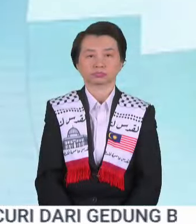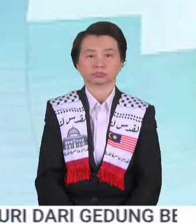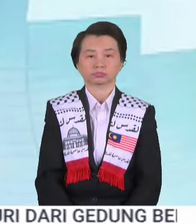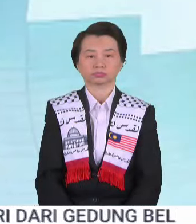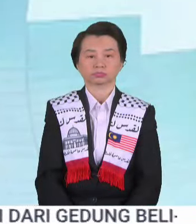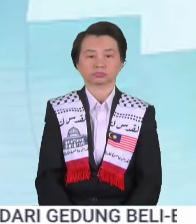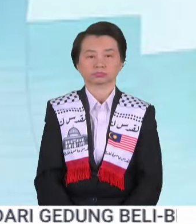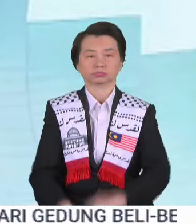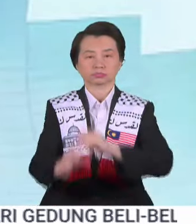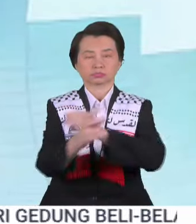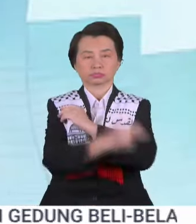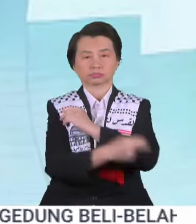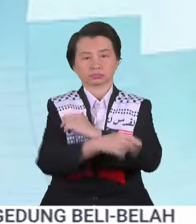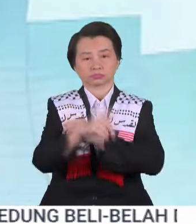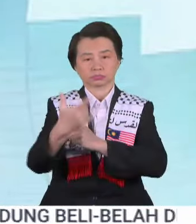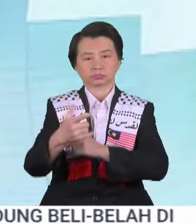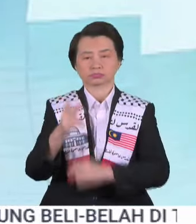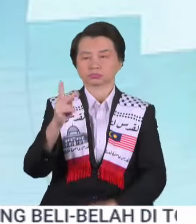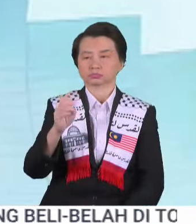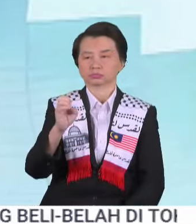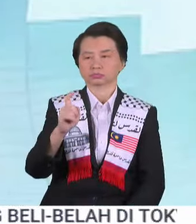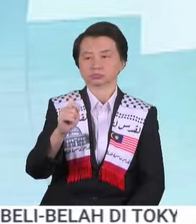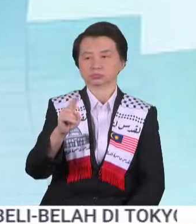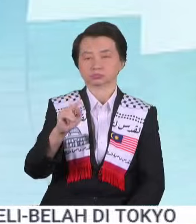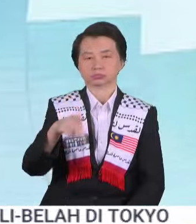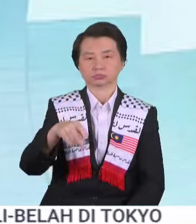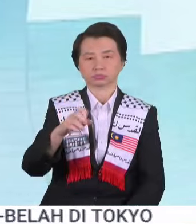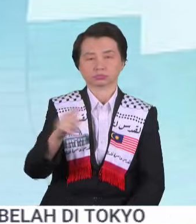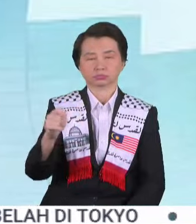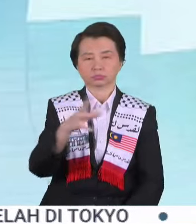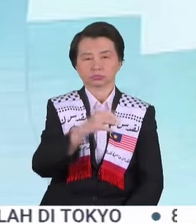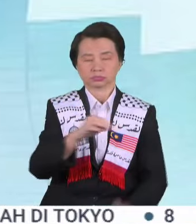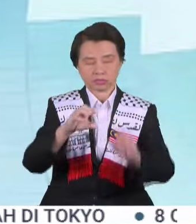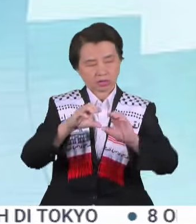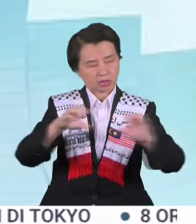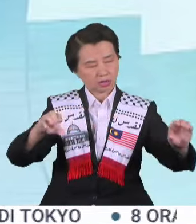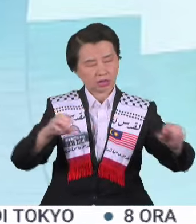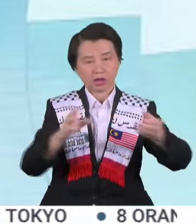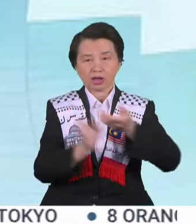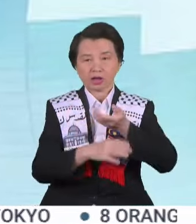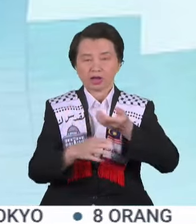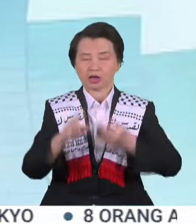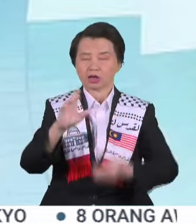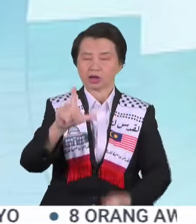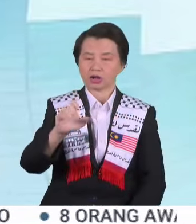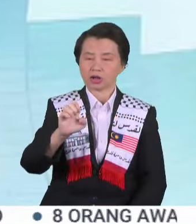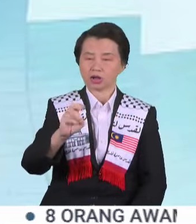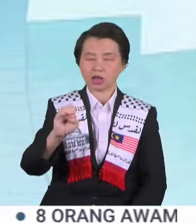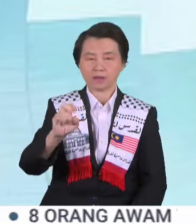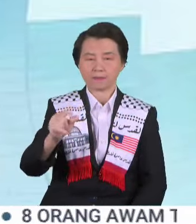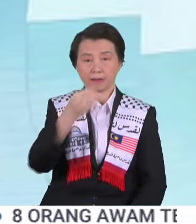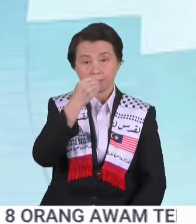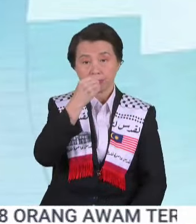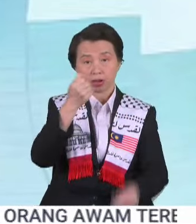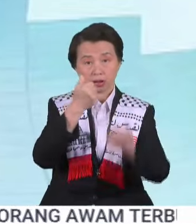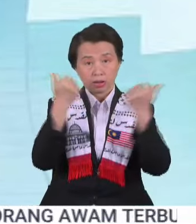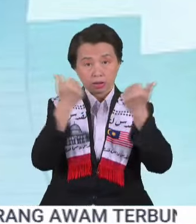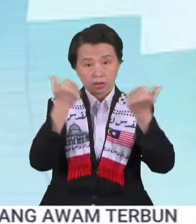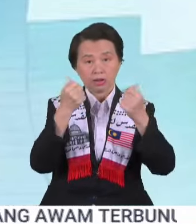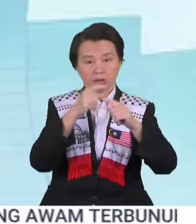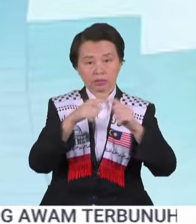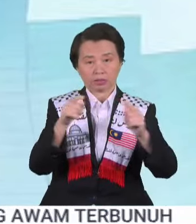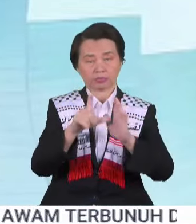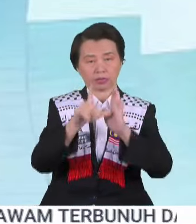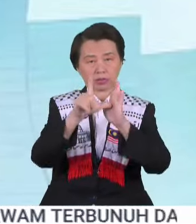Jika di negeri lain, ketupat dan lemang menjadi makanan tradisi untuk hidangan pada Aidilfitri. Tetapi di Labuan,